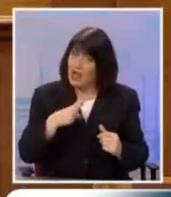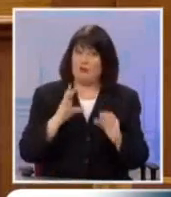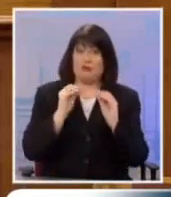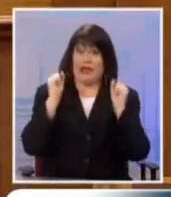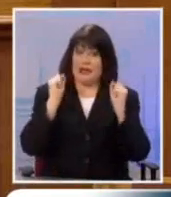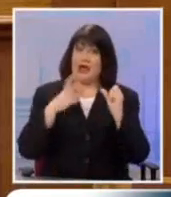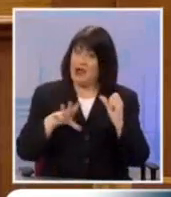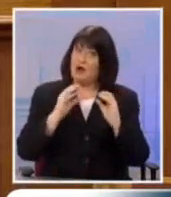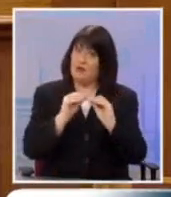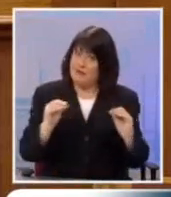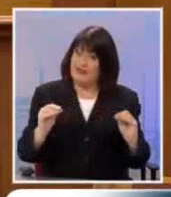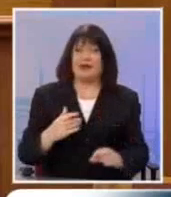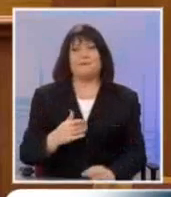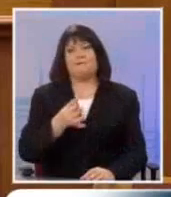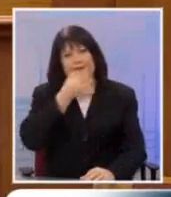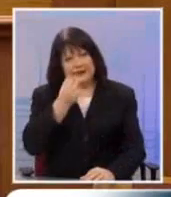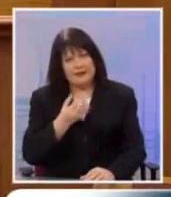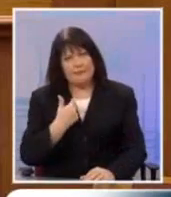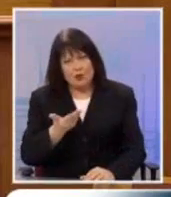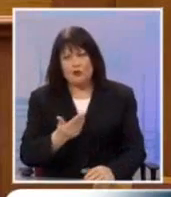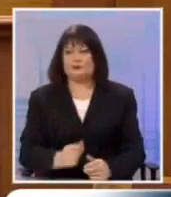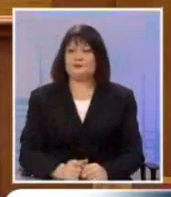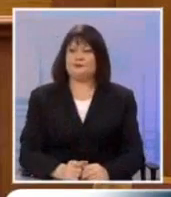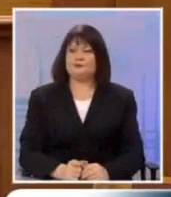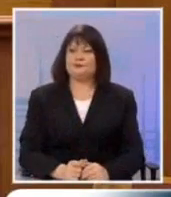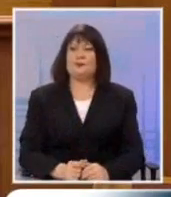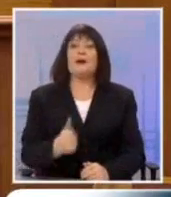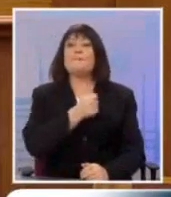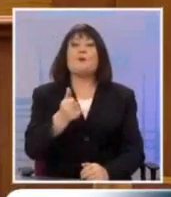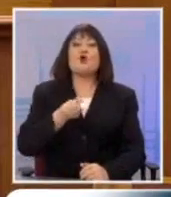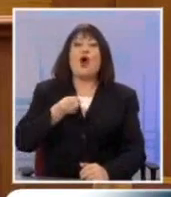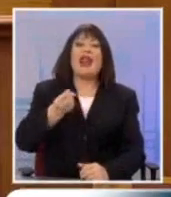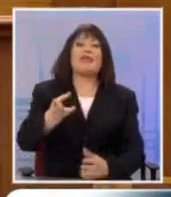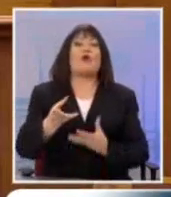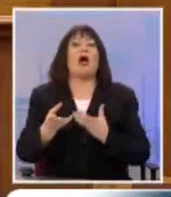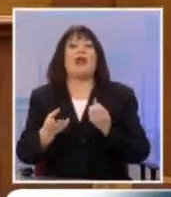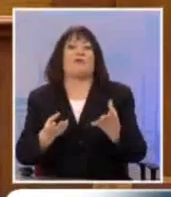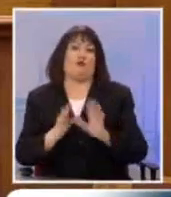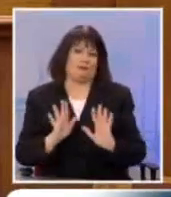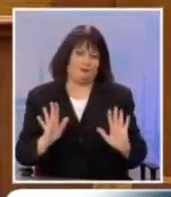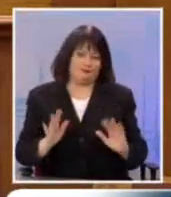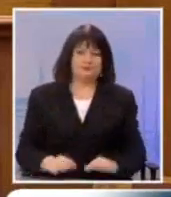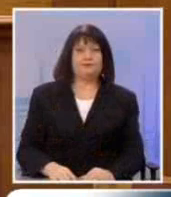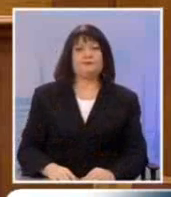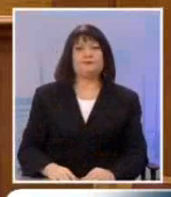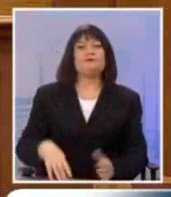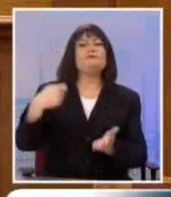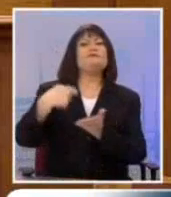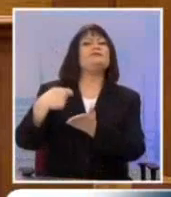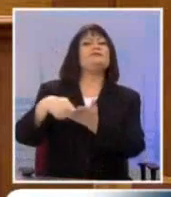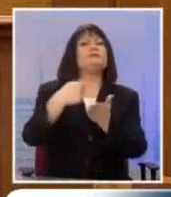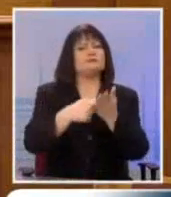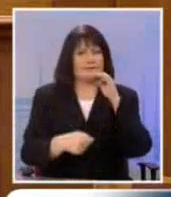την υγεία. Επιτρέψτε μου όμως να μιλήσω μόνο για τους αριθμούς εγώ κυρίως. Αρχίζω με τη φορολογία